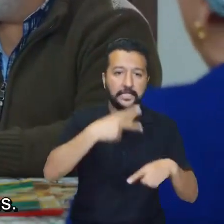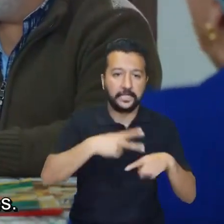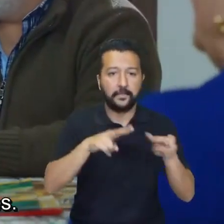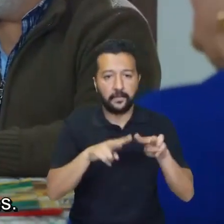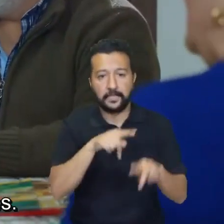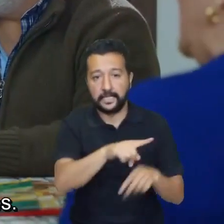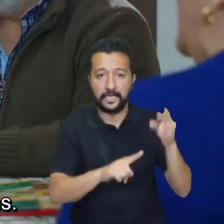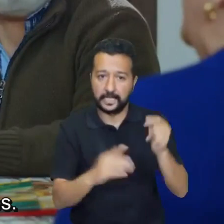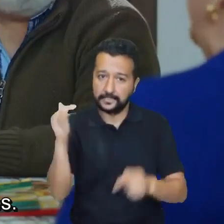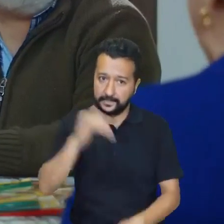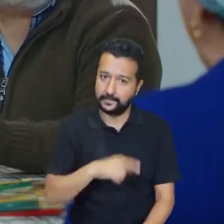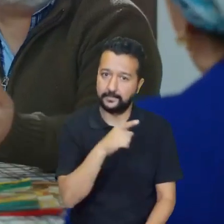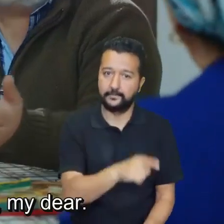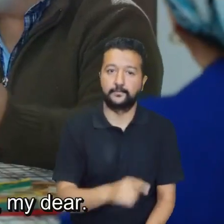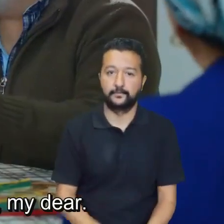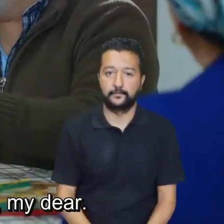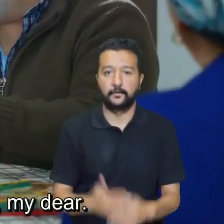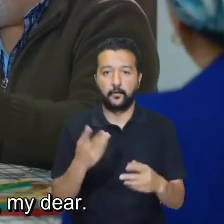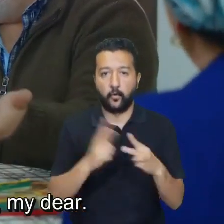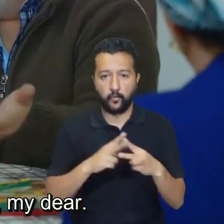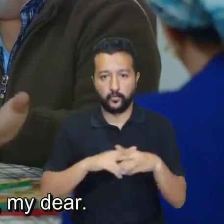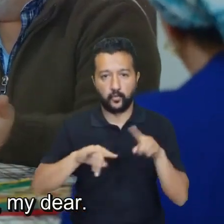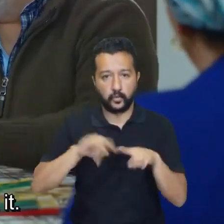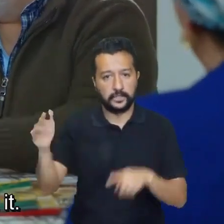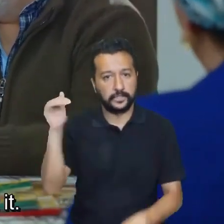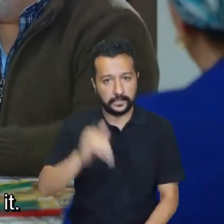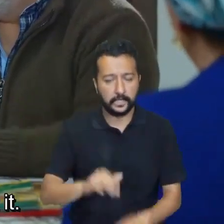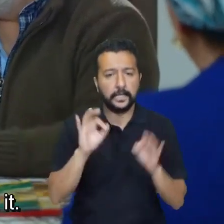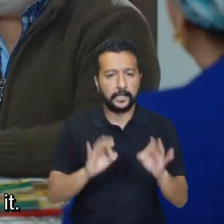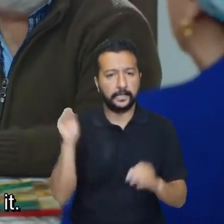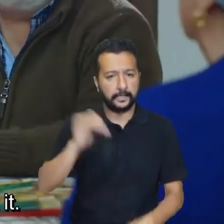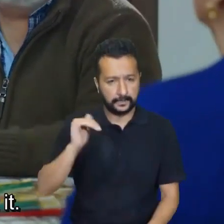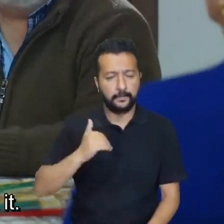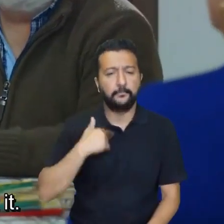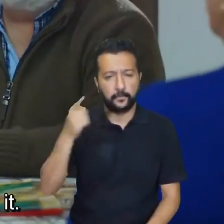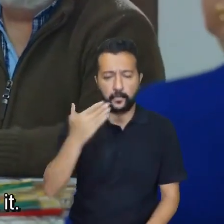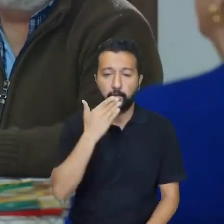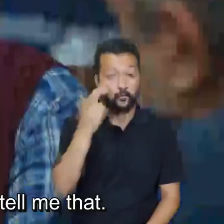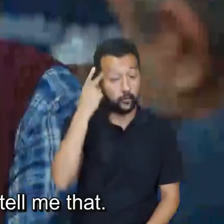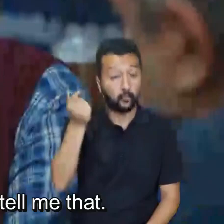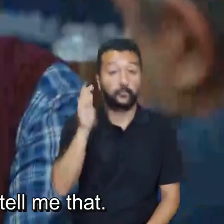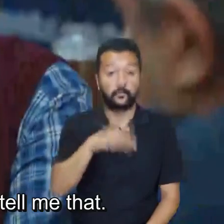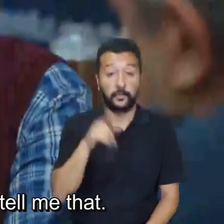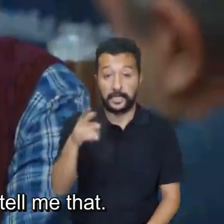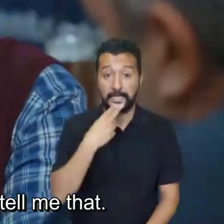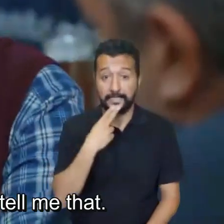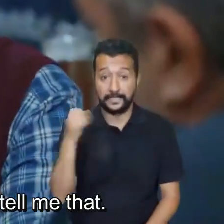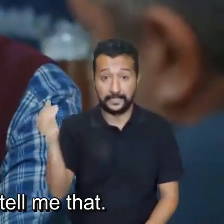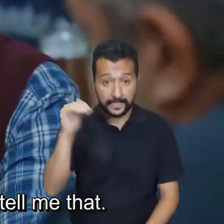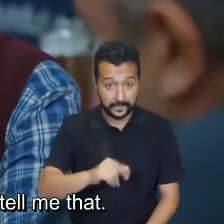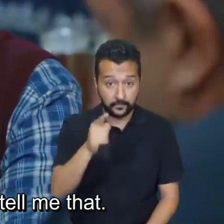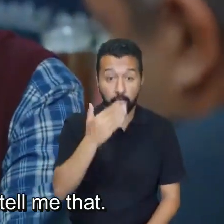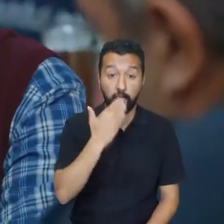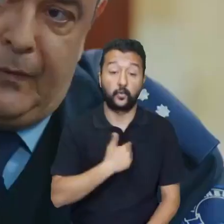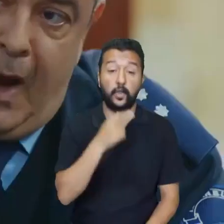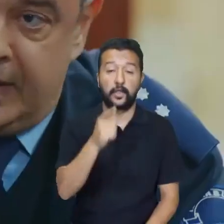gelir. Ay İlyas da gelir. Komiser Hulusi de katılır canım. Ay gelir gelir, ben onu saymayı unuttum bak. O kadın da gelecek mi, sen